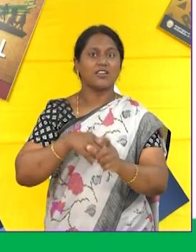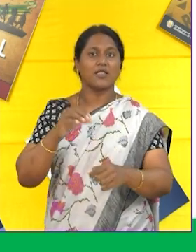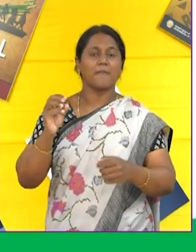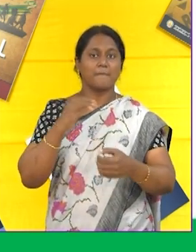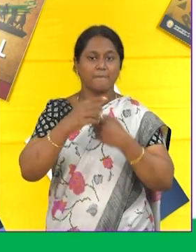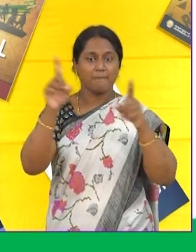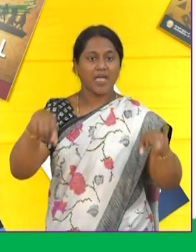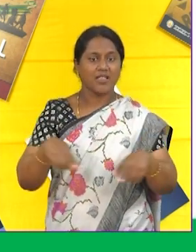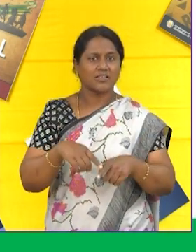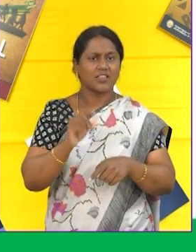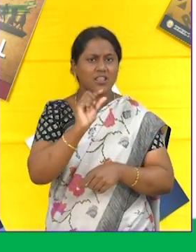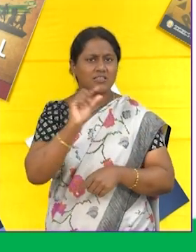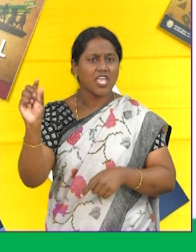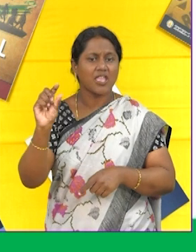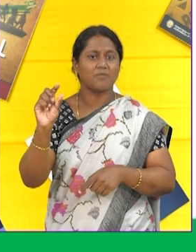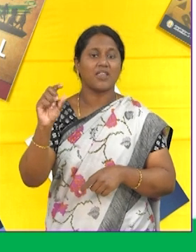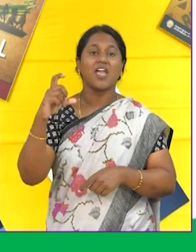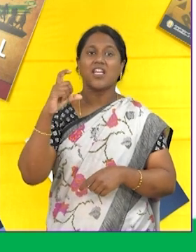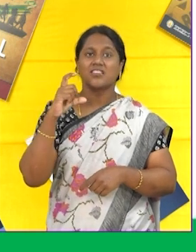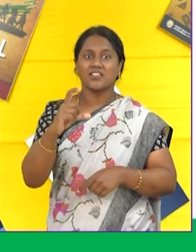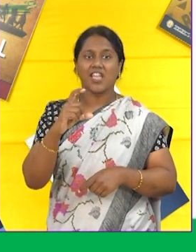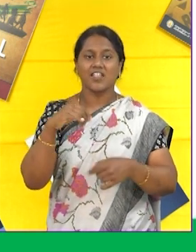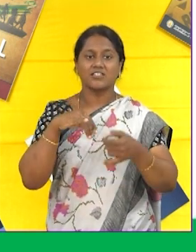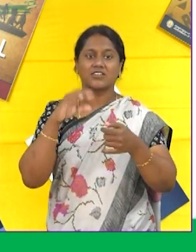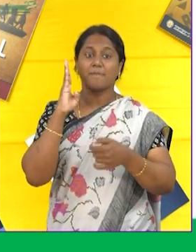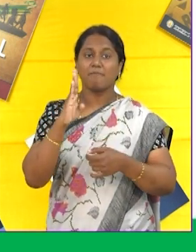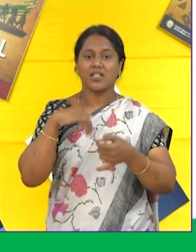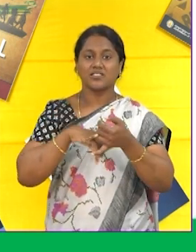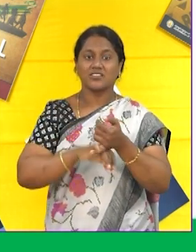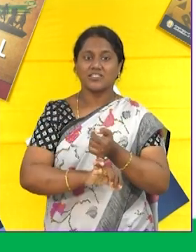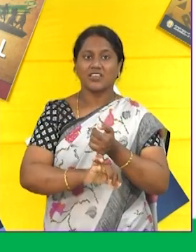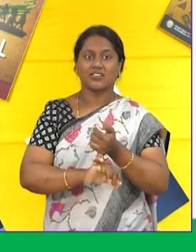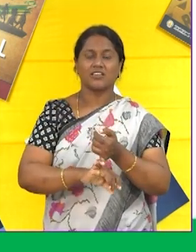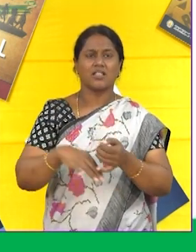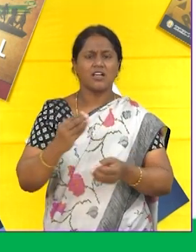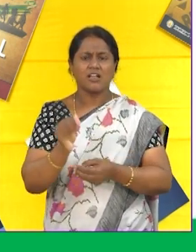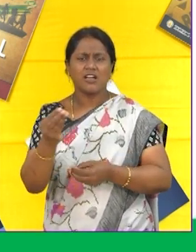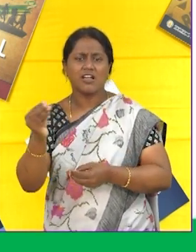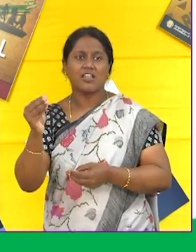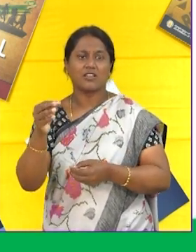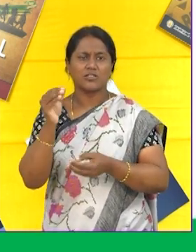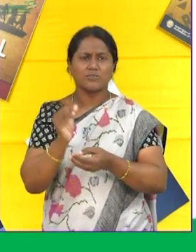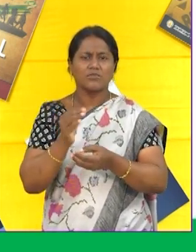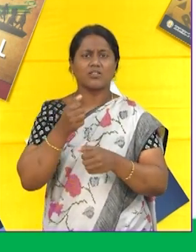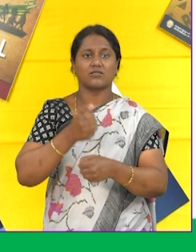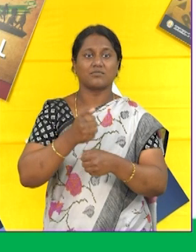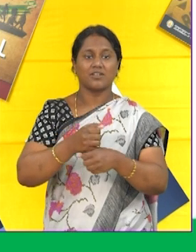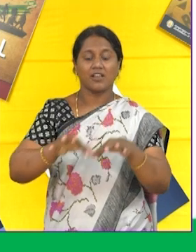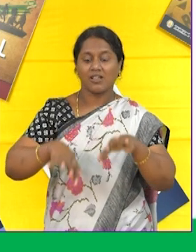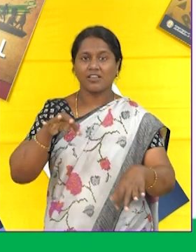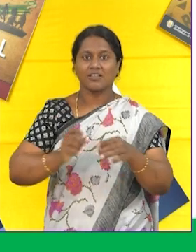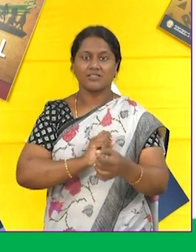of his works are published in the New Yorker magazine, such as The Catbird Seat and collected in his numerous